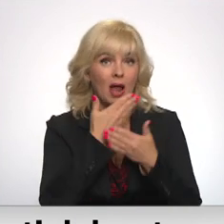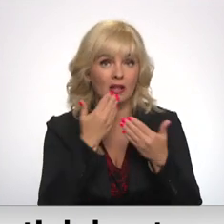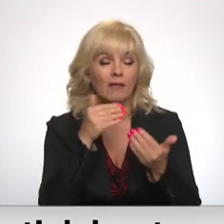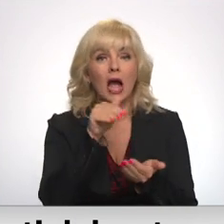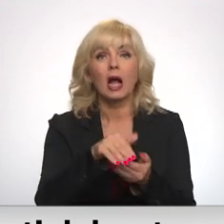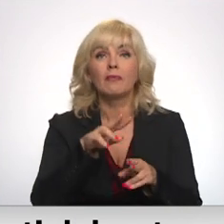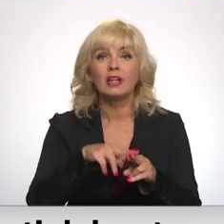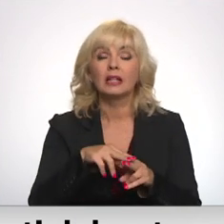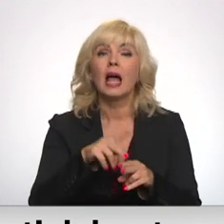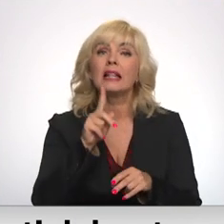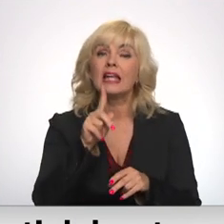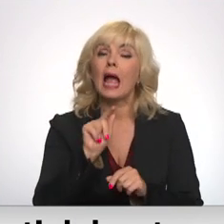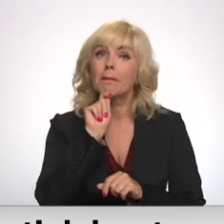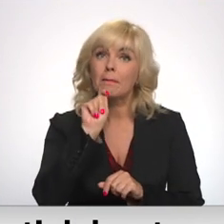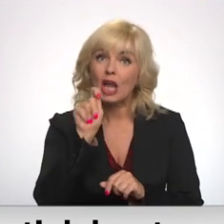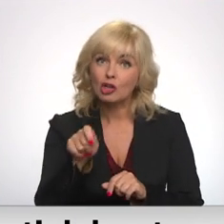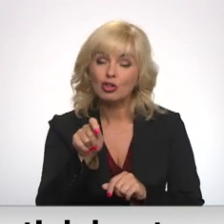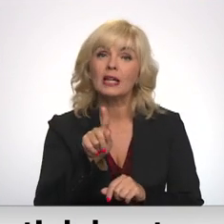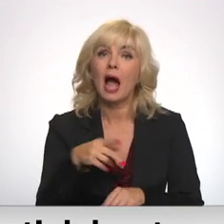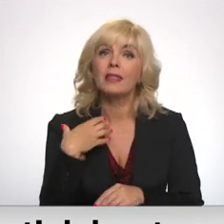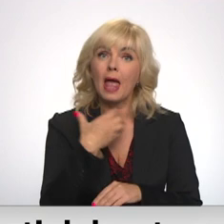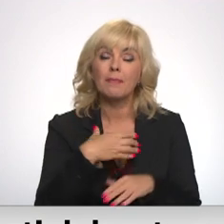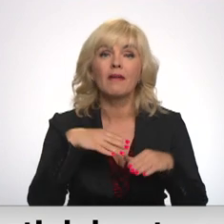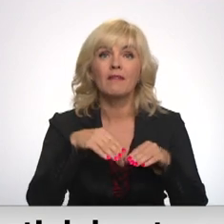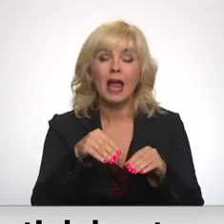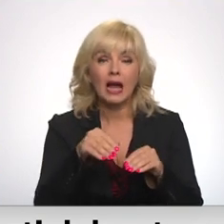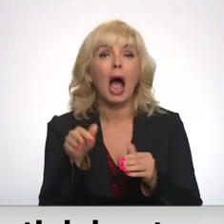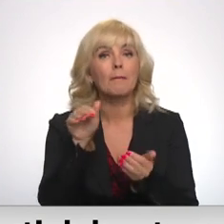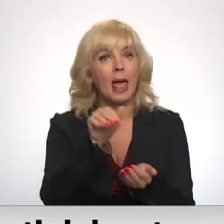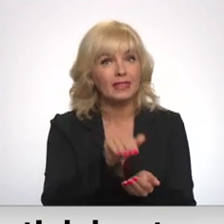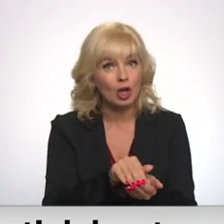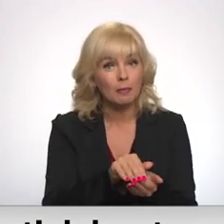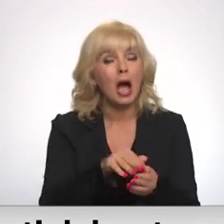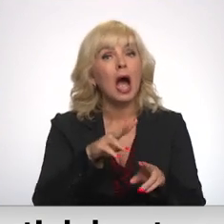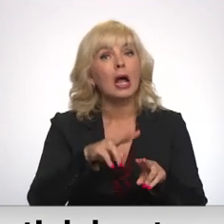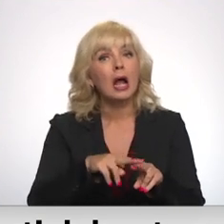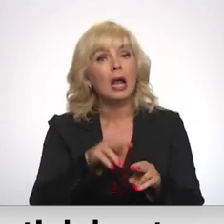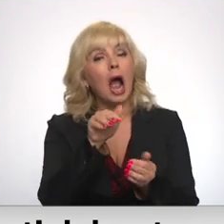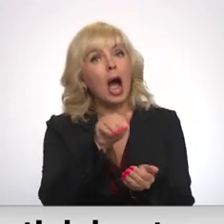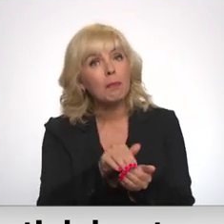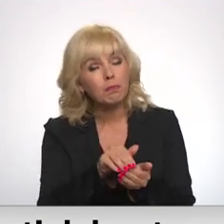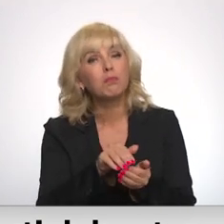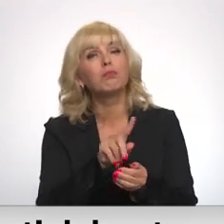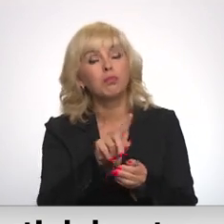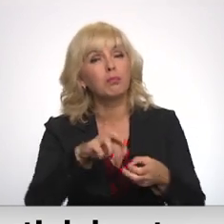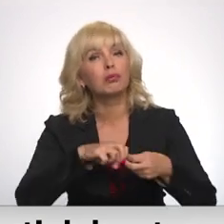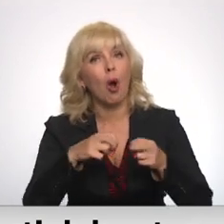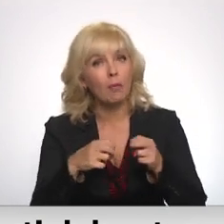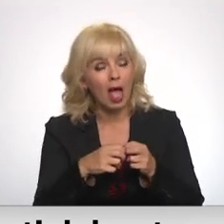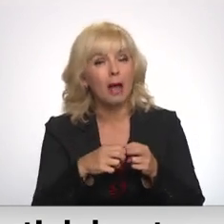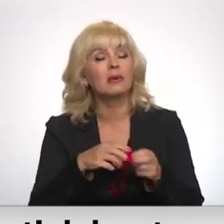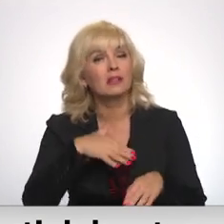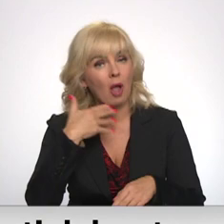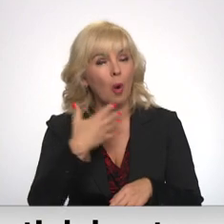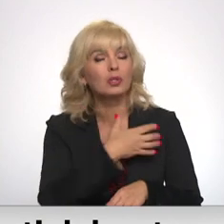tiek piešķirta tikai tad, ja ir nepieciešams veikt apbedījumu. Kapu pieejamība ir aktuāla problēma daudzās